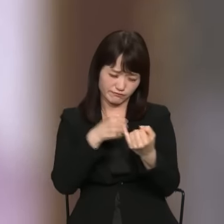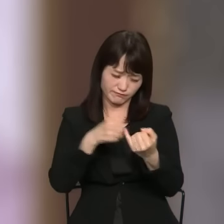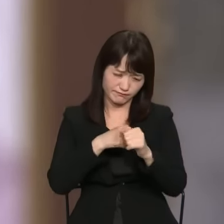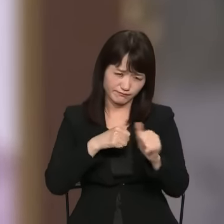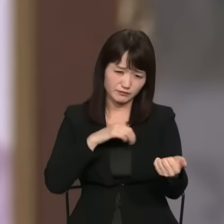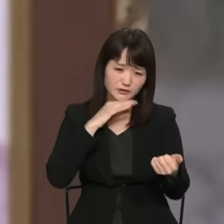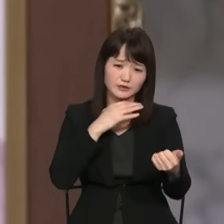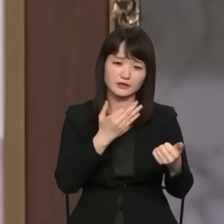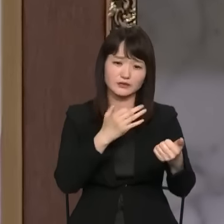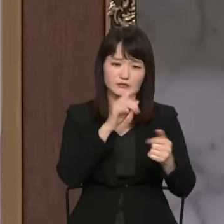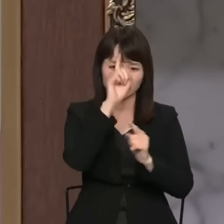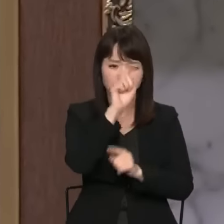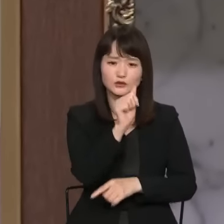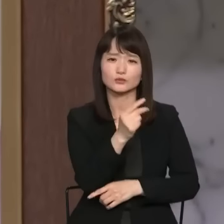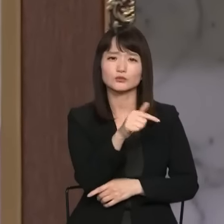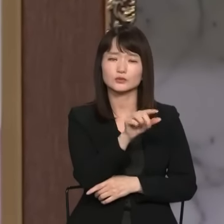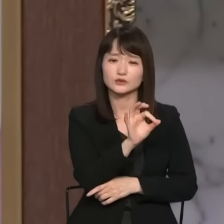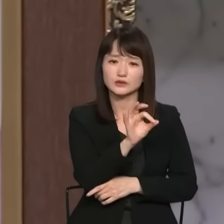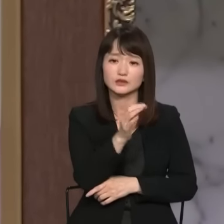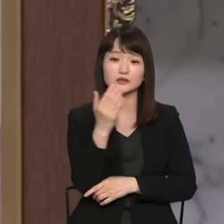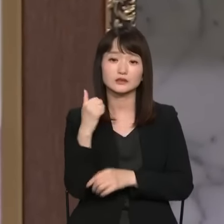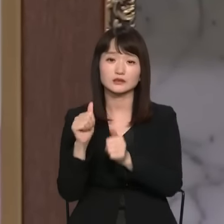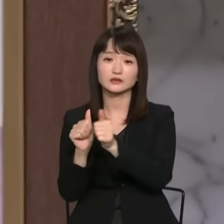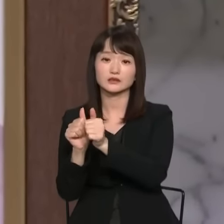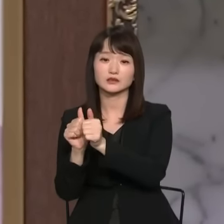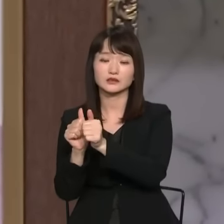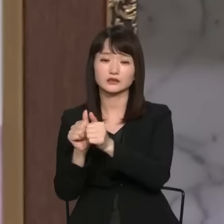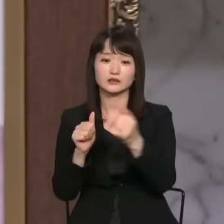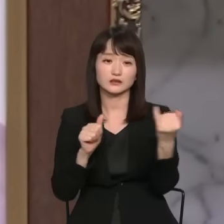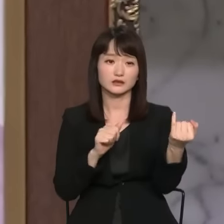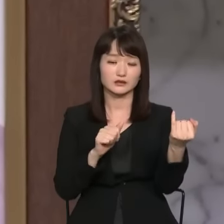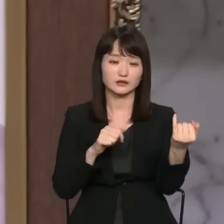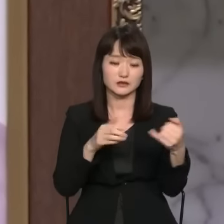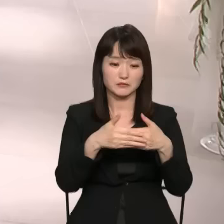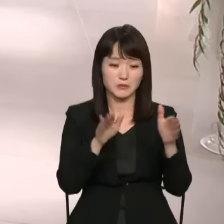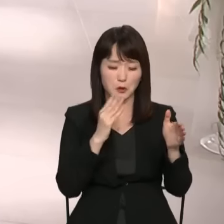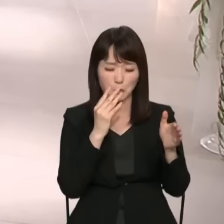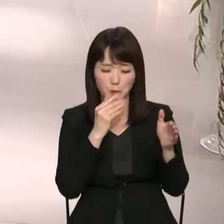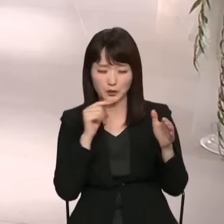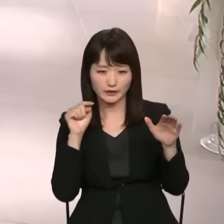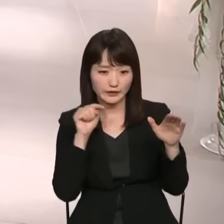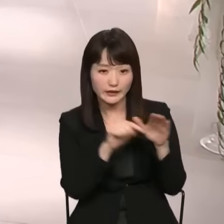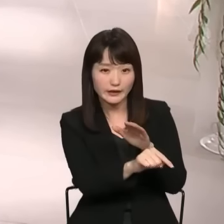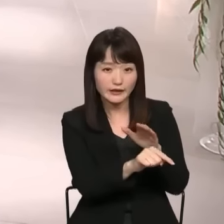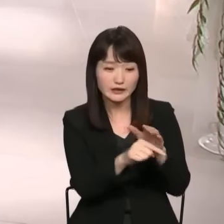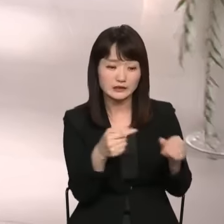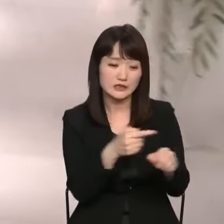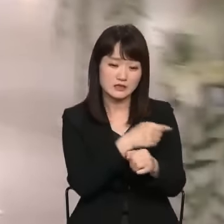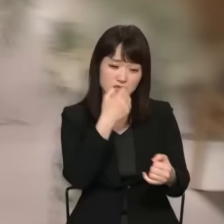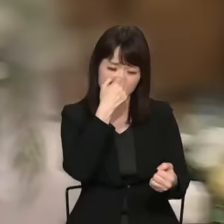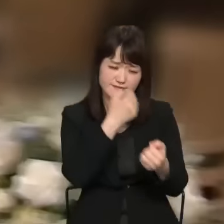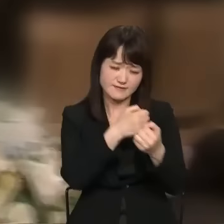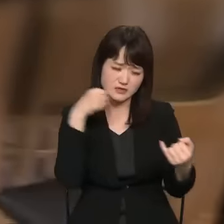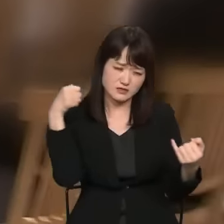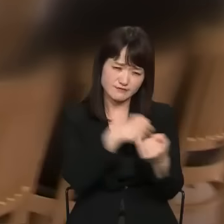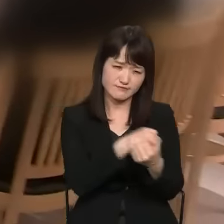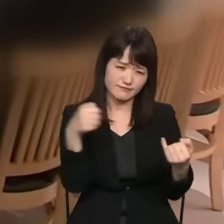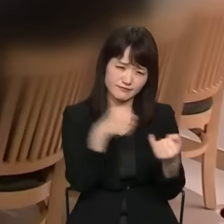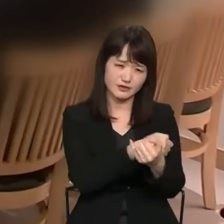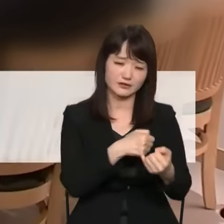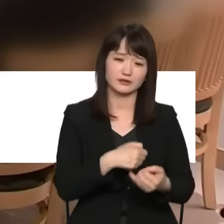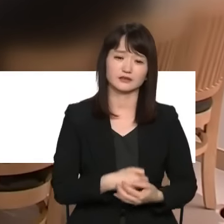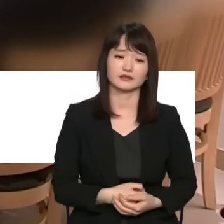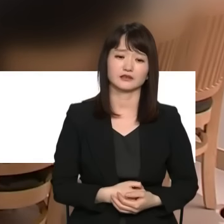19살 이효정 씨입니다. 전 남친은 효정 씨 자취방에 몰래 들어와 한 시간가량 때렸습니다.